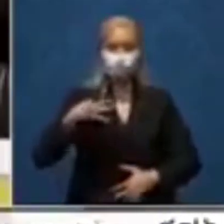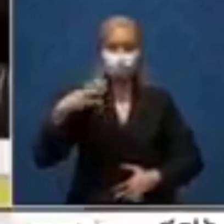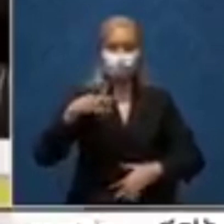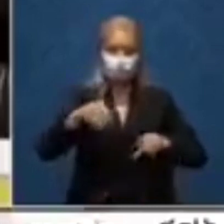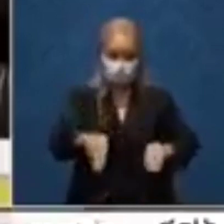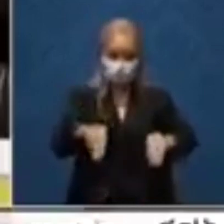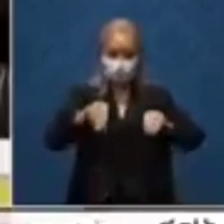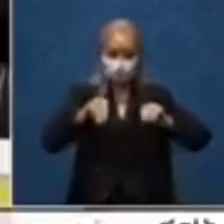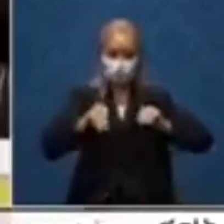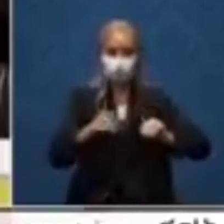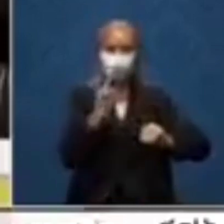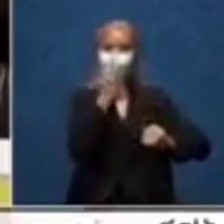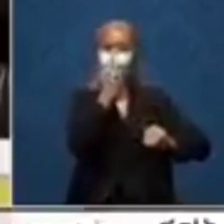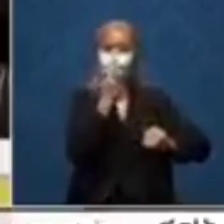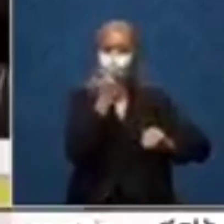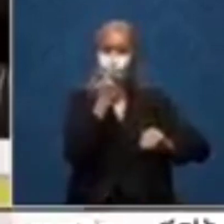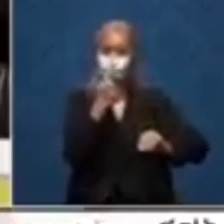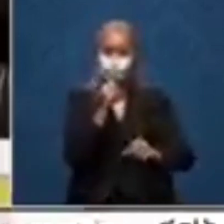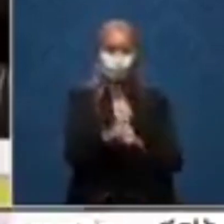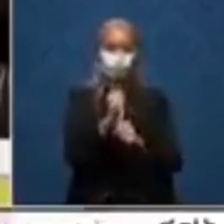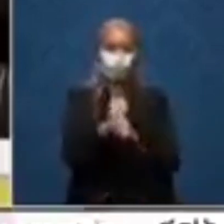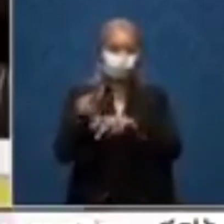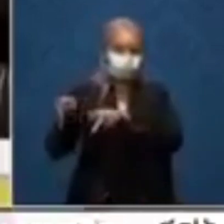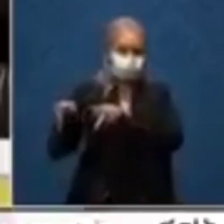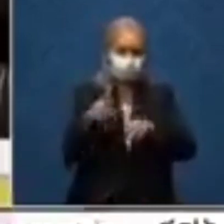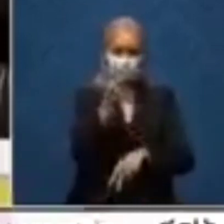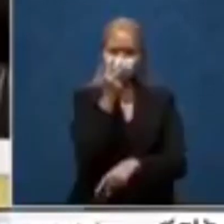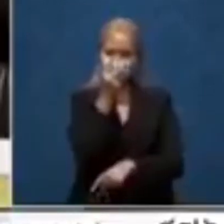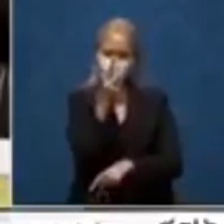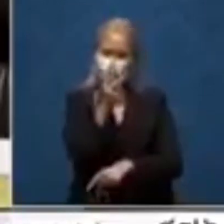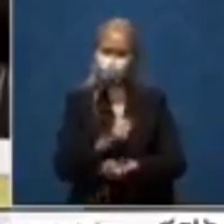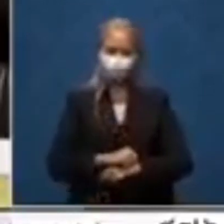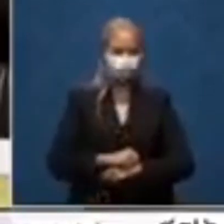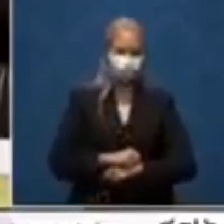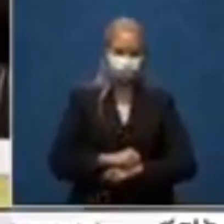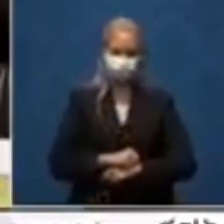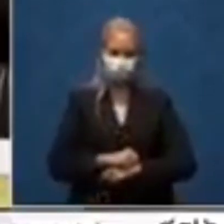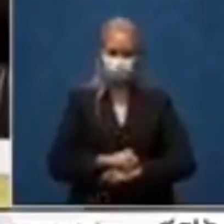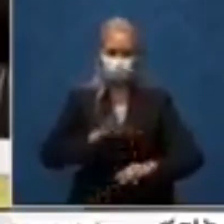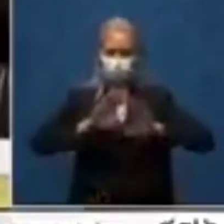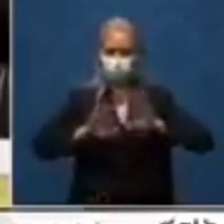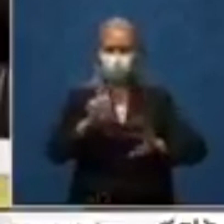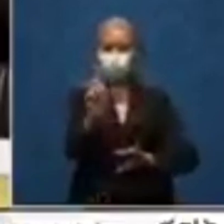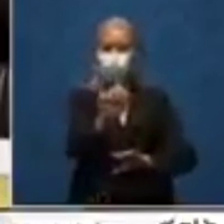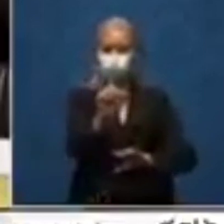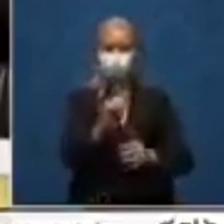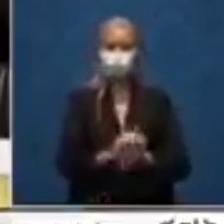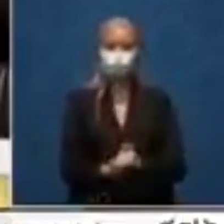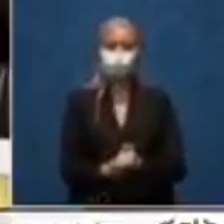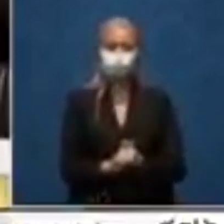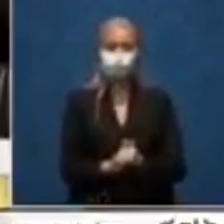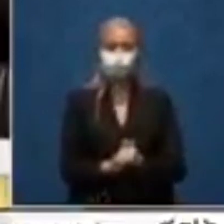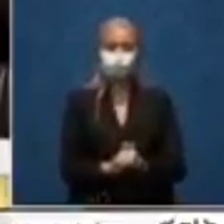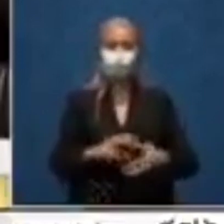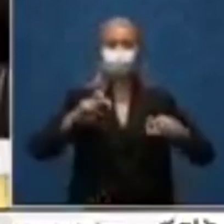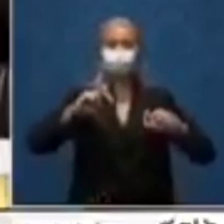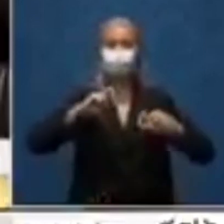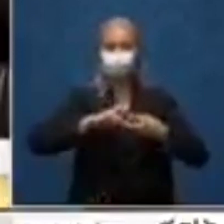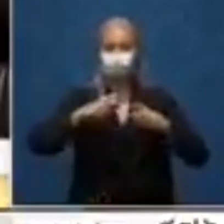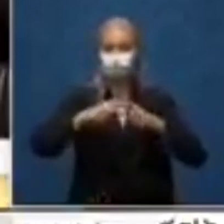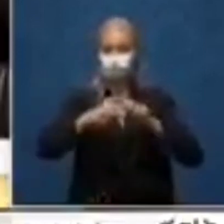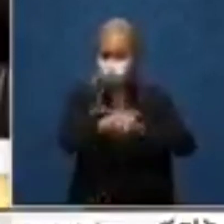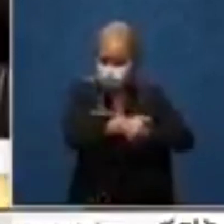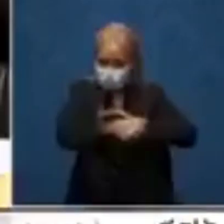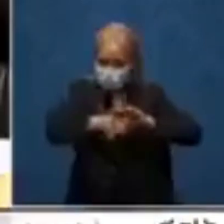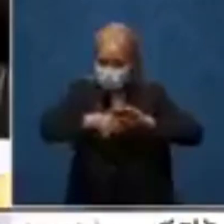กที่หนองบัวลำพูดิฉันยังมองว่าพรมแดงนั้นเปรียบเสมือนการซุกปัญหาเอาไว้ใต้พรม